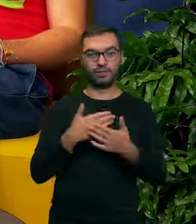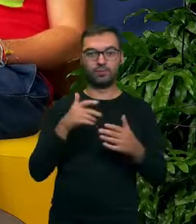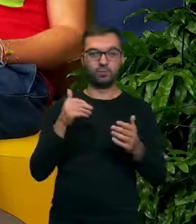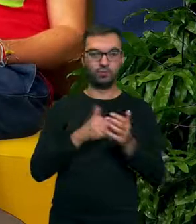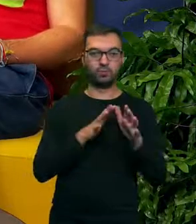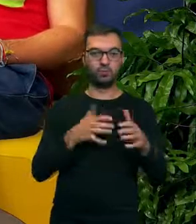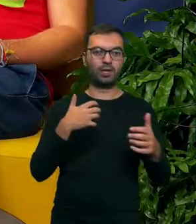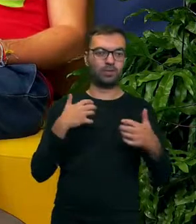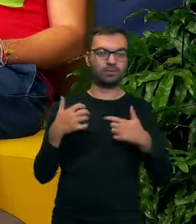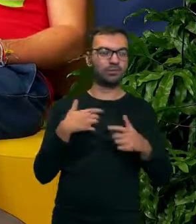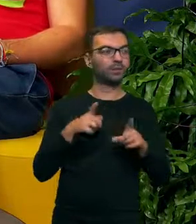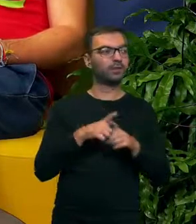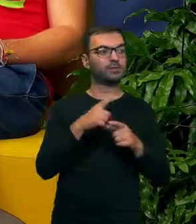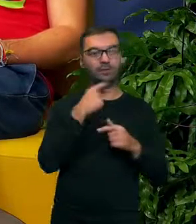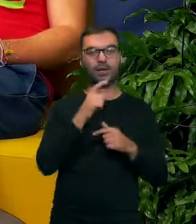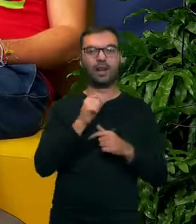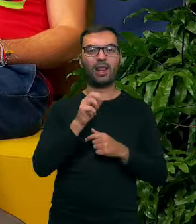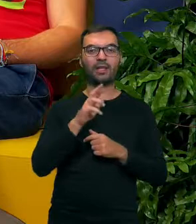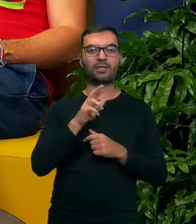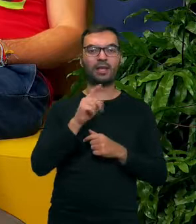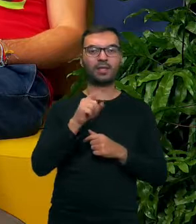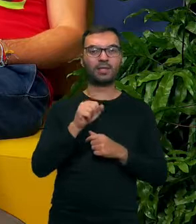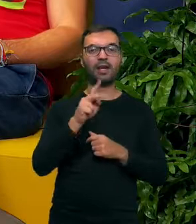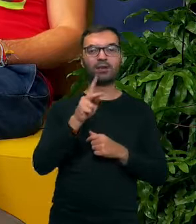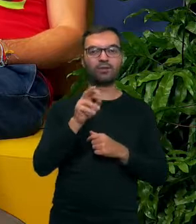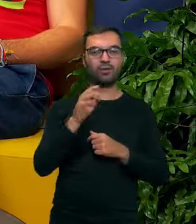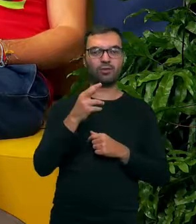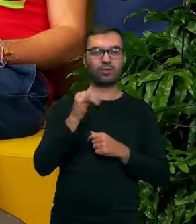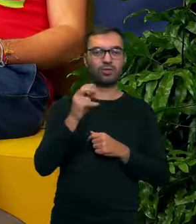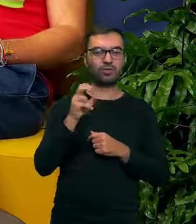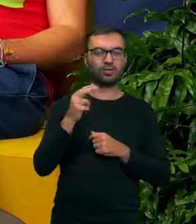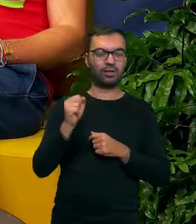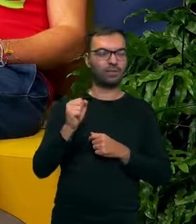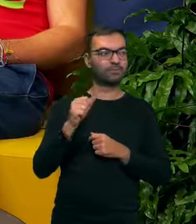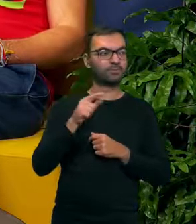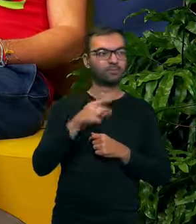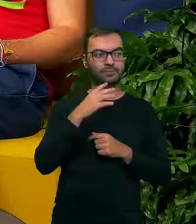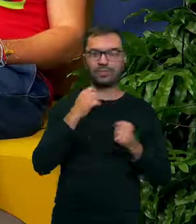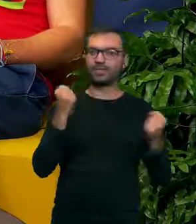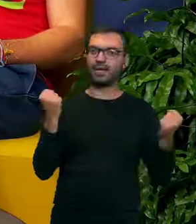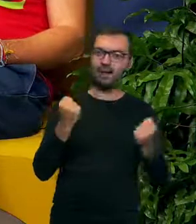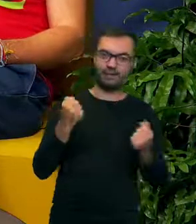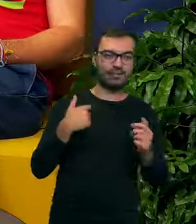aktorów. Ja też tutaj bym wymieniła Aleksandrę Konieczną, która też, niektórzy mówią, że za